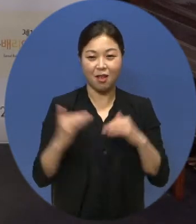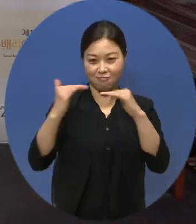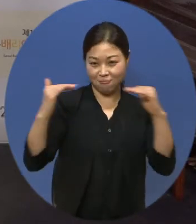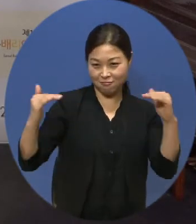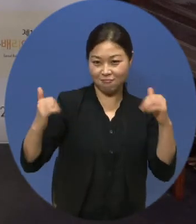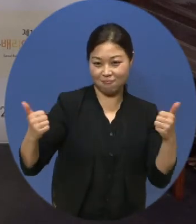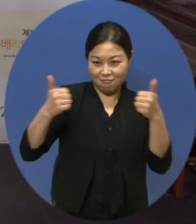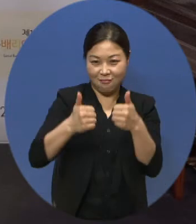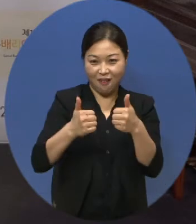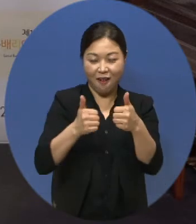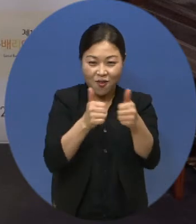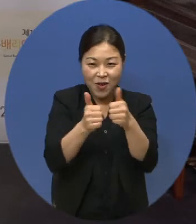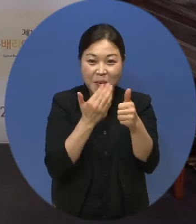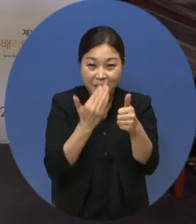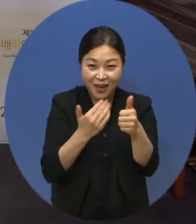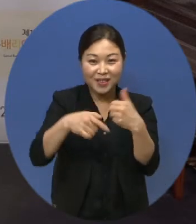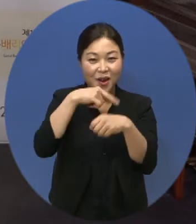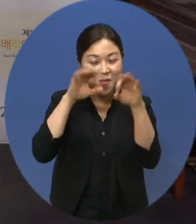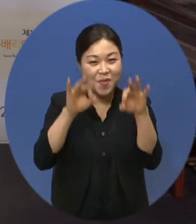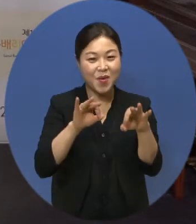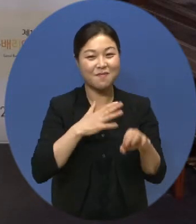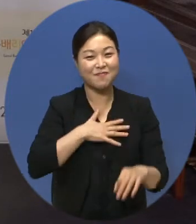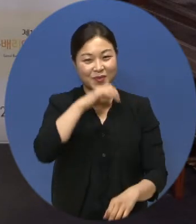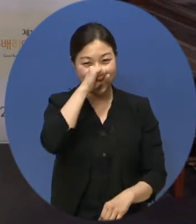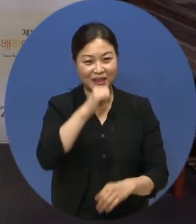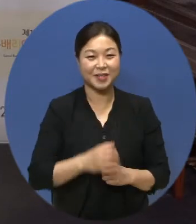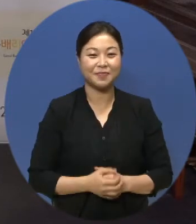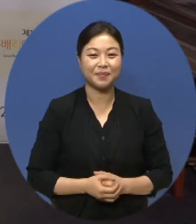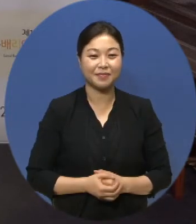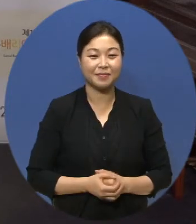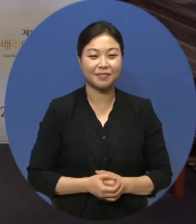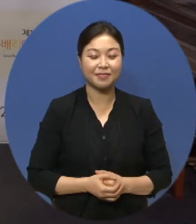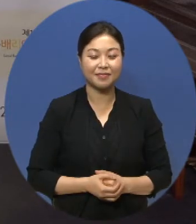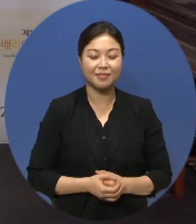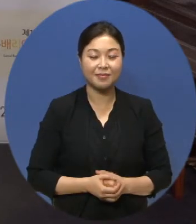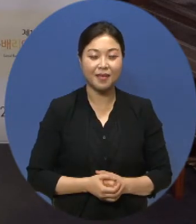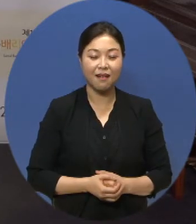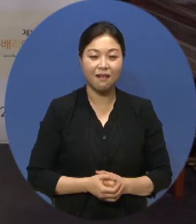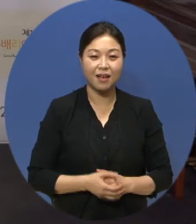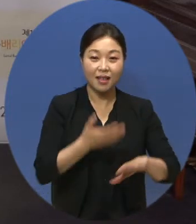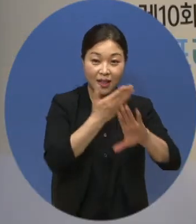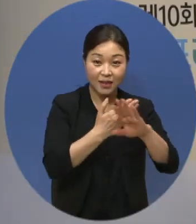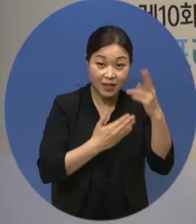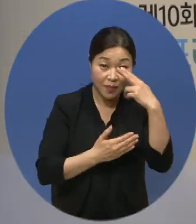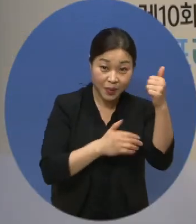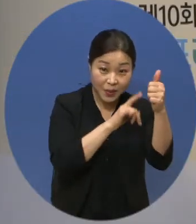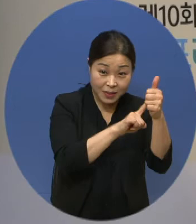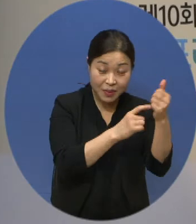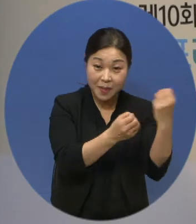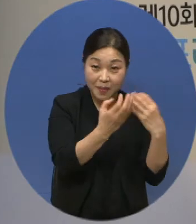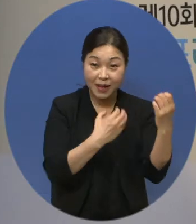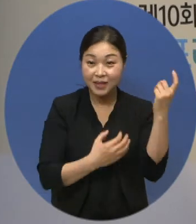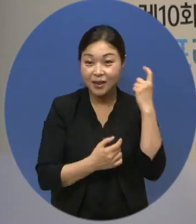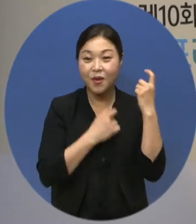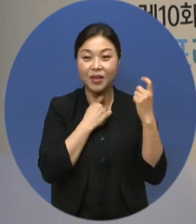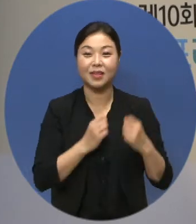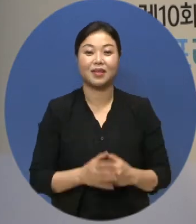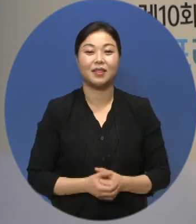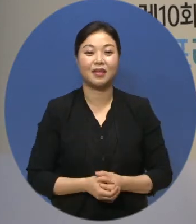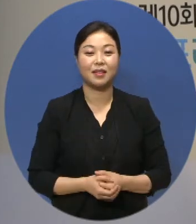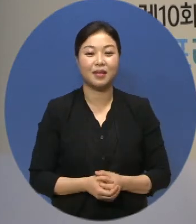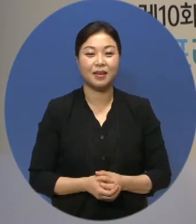수 있다 이런 게 상당히 좋았던 것 같아요. 자, 그러면 다른 감독님의 이야기를 좀 들어보도록 하겠습니다.